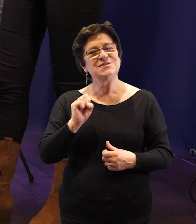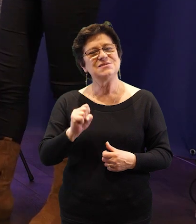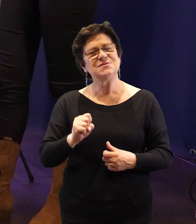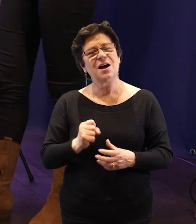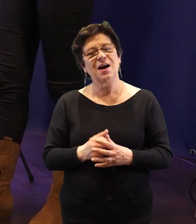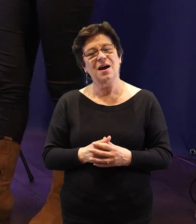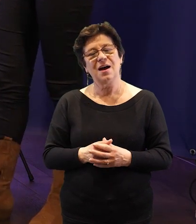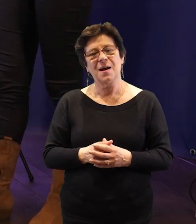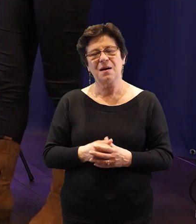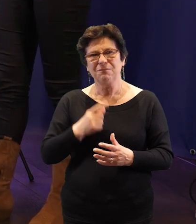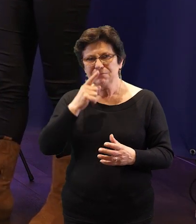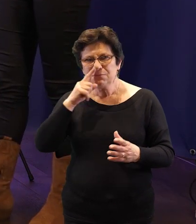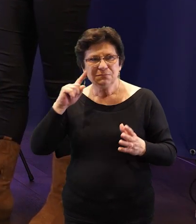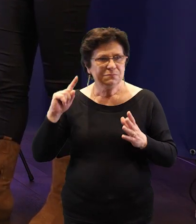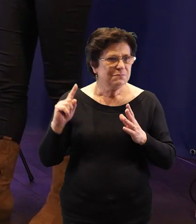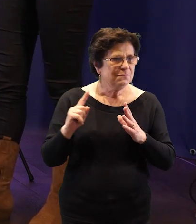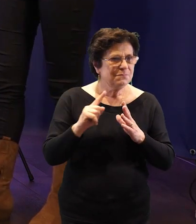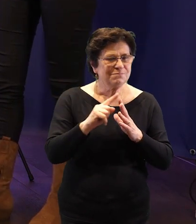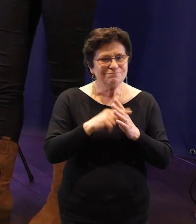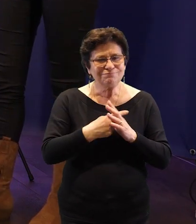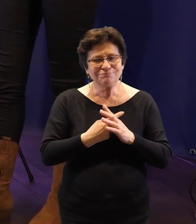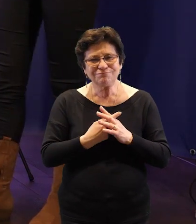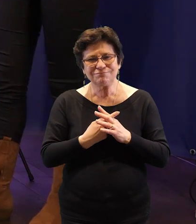tak wnikliwą analizę,